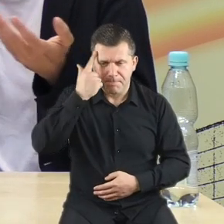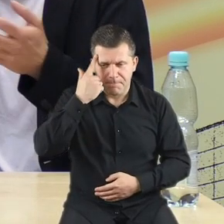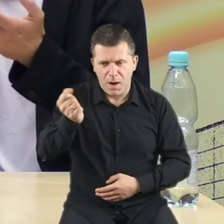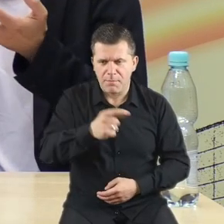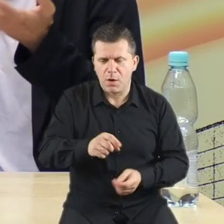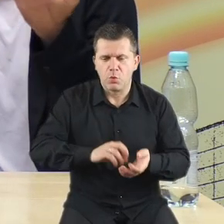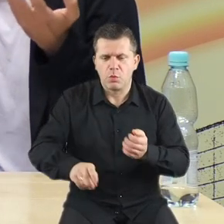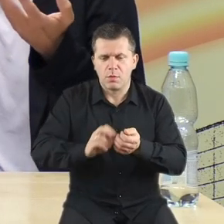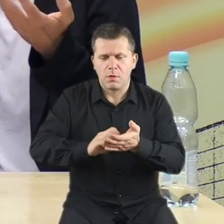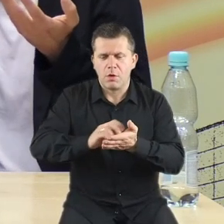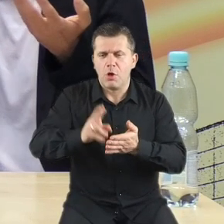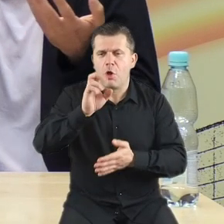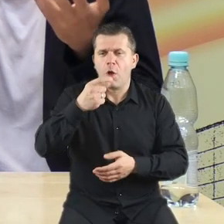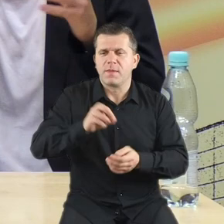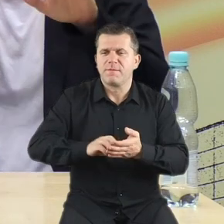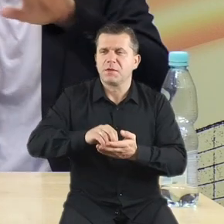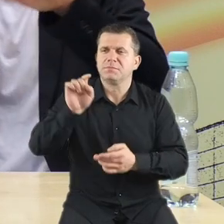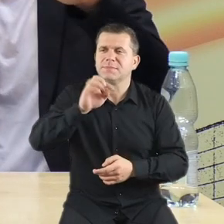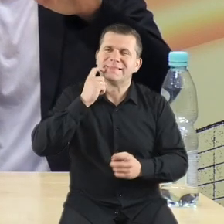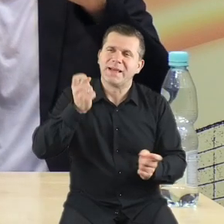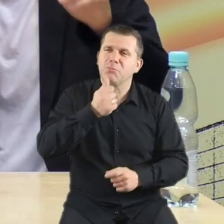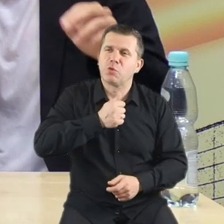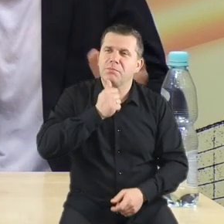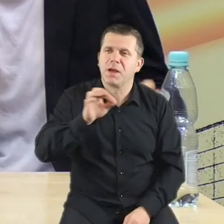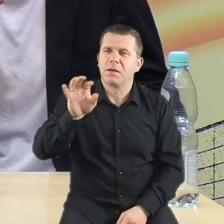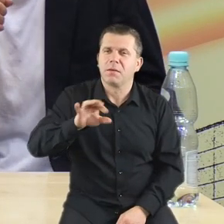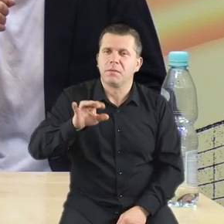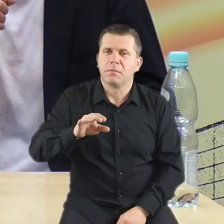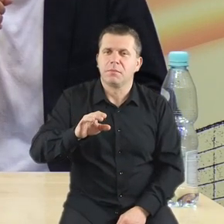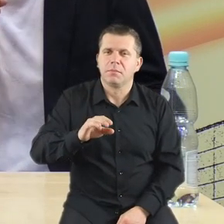dla żartów stukam, może nie zmienili. No i stukałem,